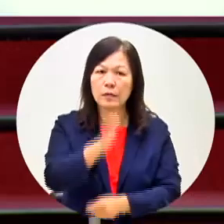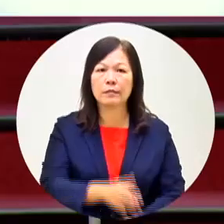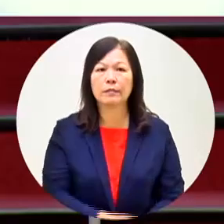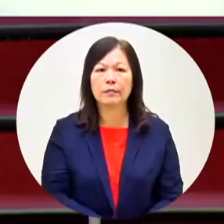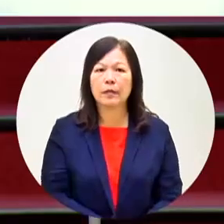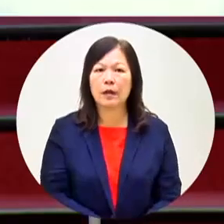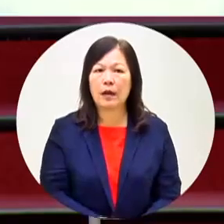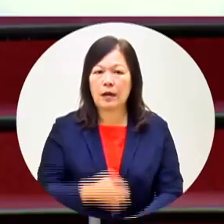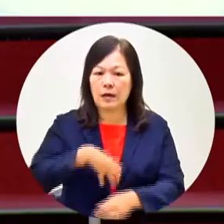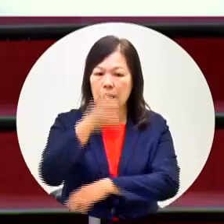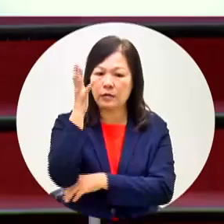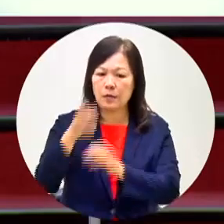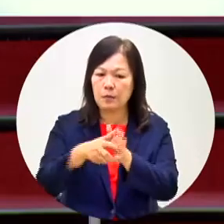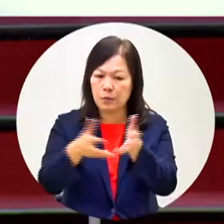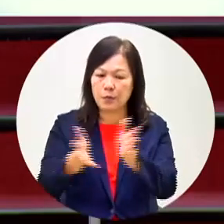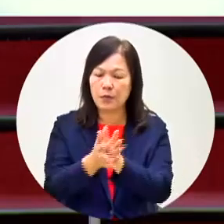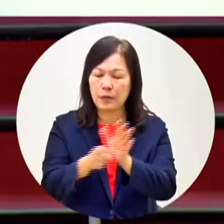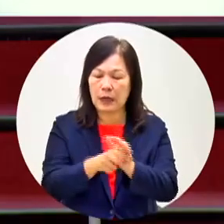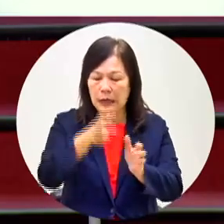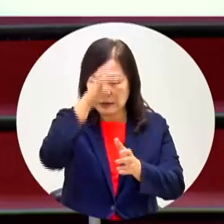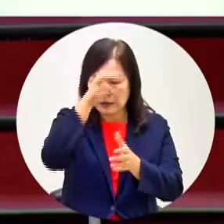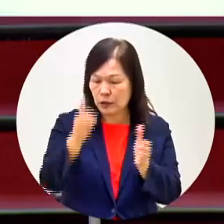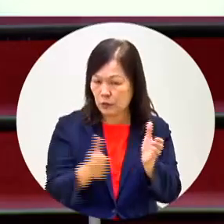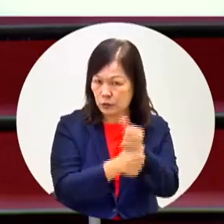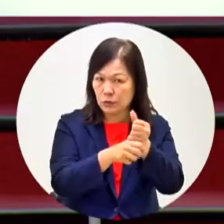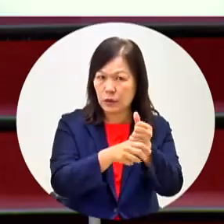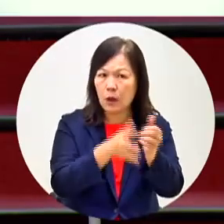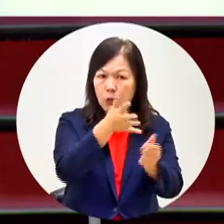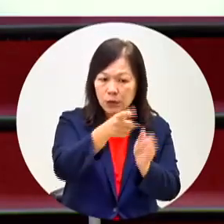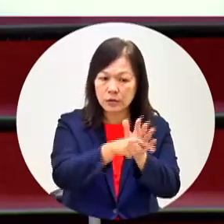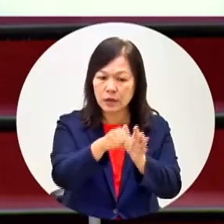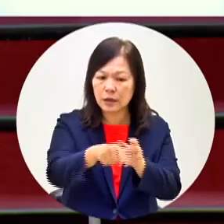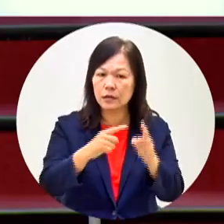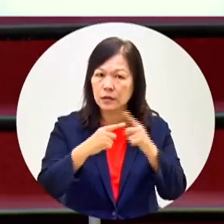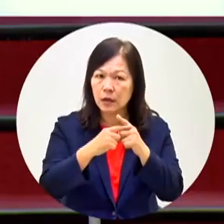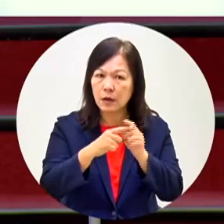询，讲这個通缉犯既然无在条例，